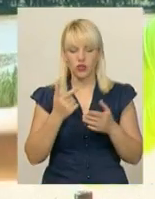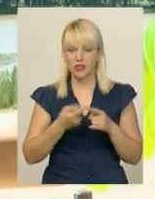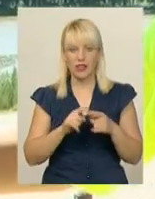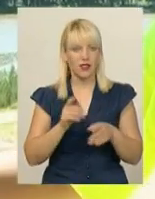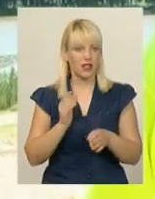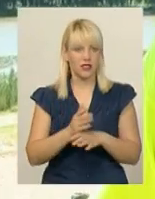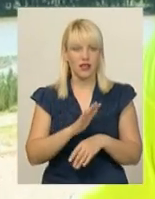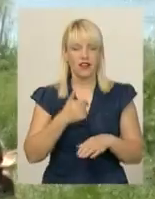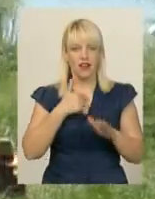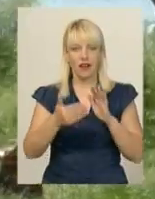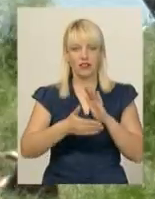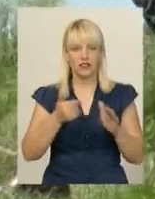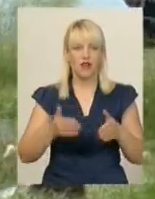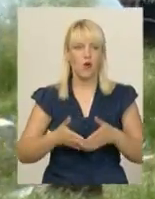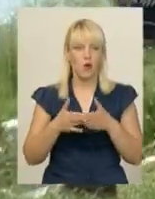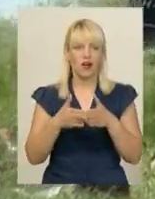на базі катер.